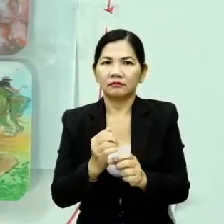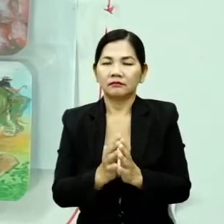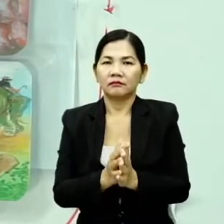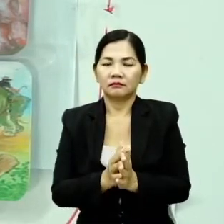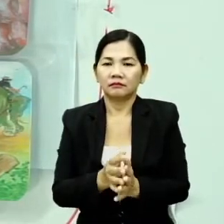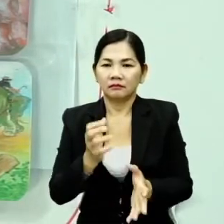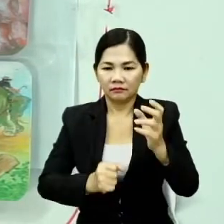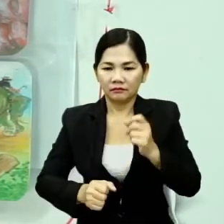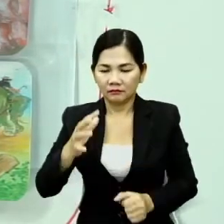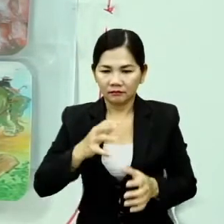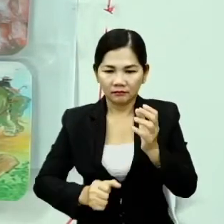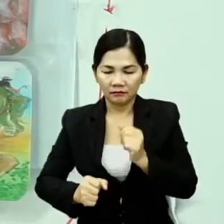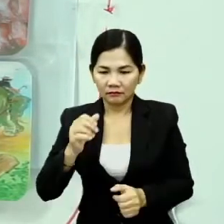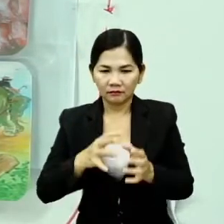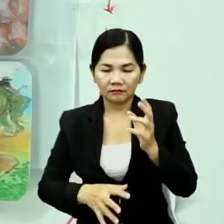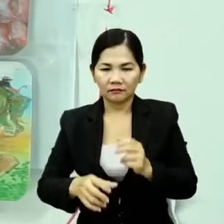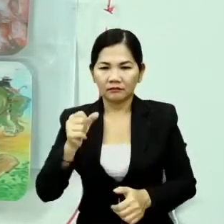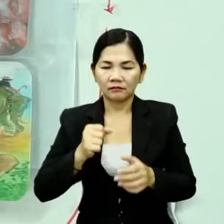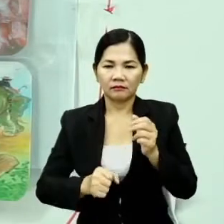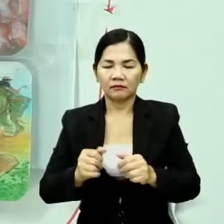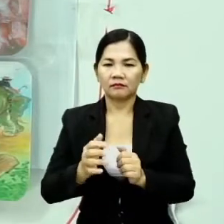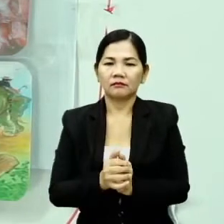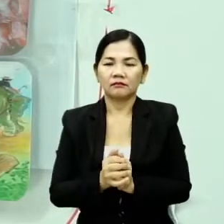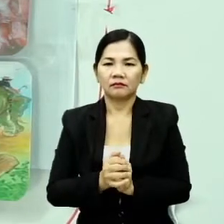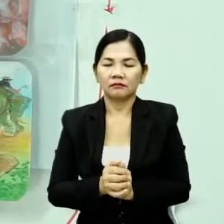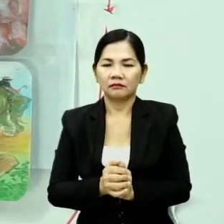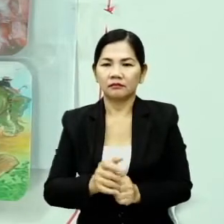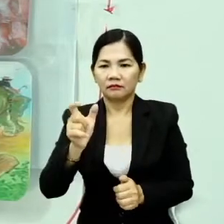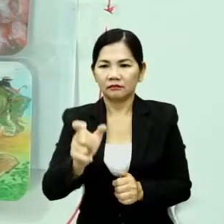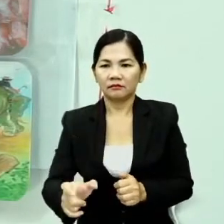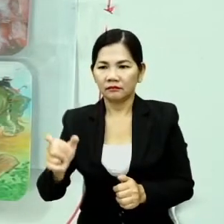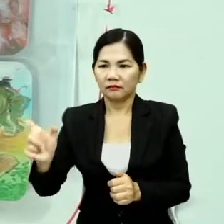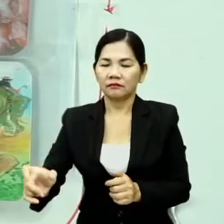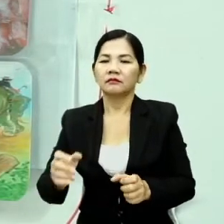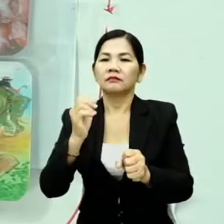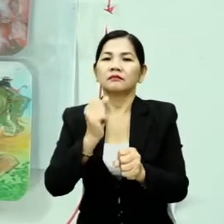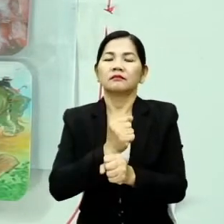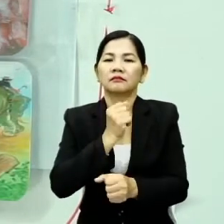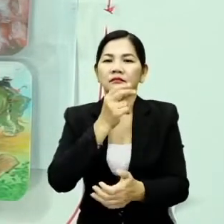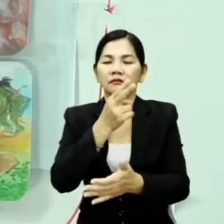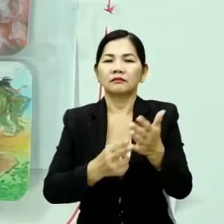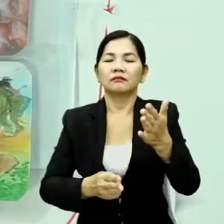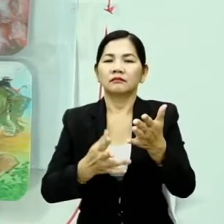tật đọc cô nè con á cha chắc con mơ nè mà nụ nè cha con bông thua ấy ta con